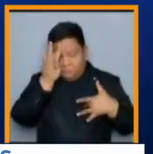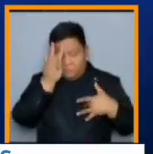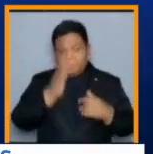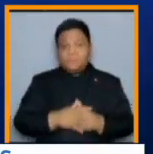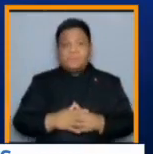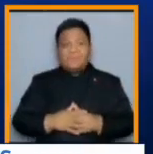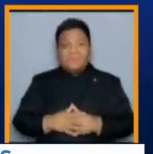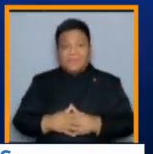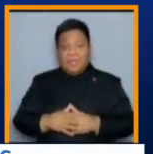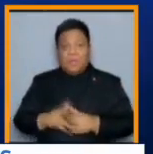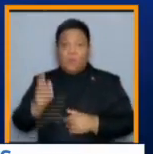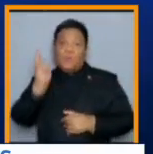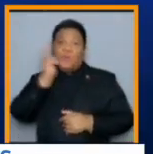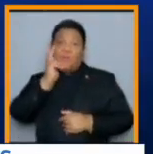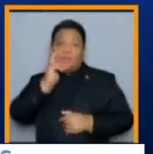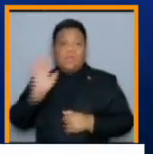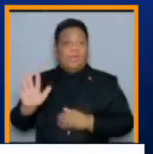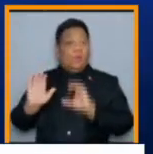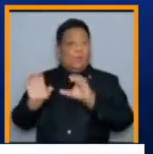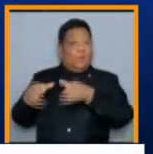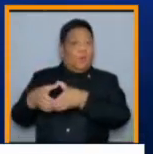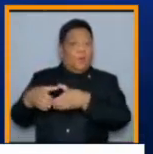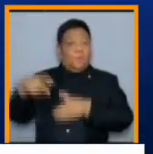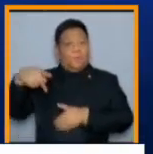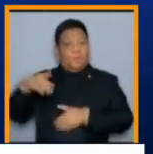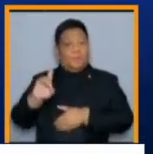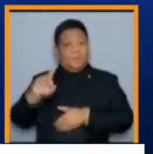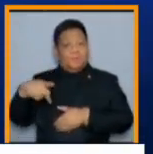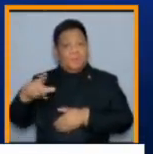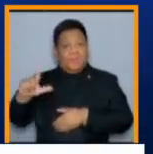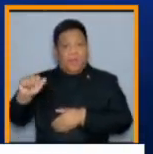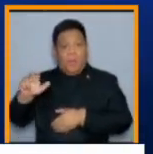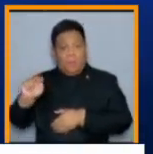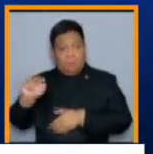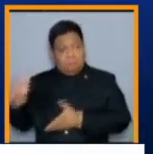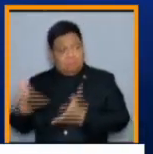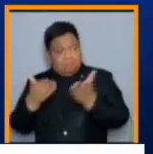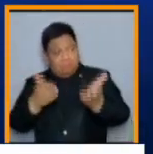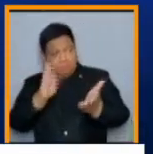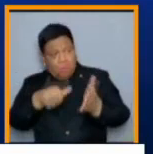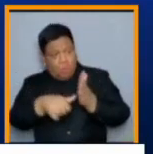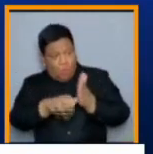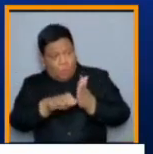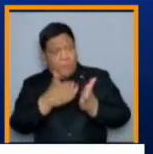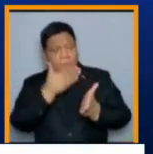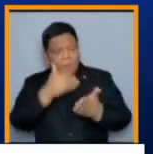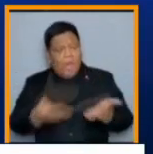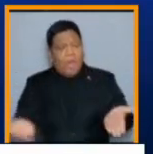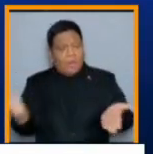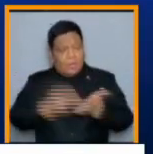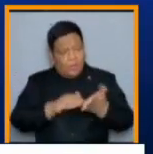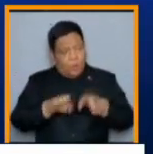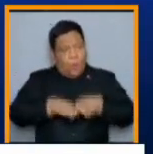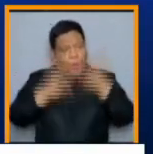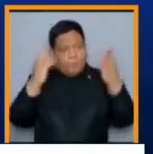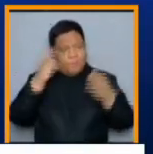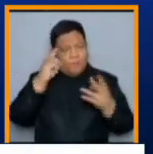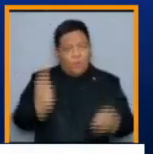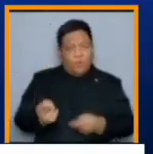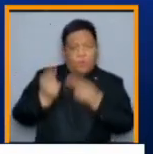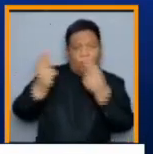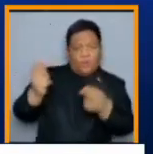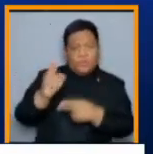ng COMELEC ang filing ng Certificate of Candidacy para sa national at local elections, sabi ni Lacson, ayaw